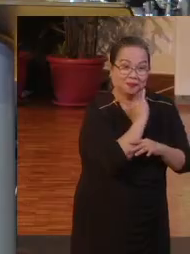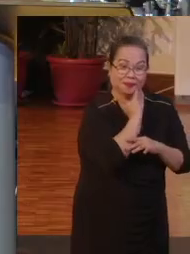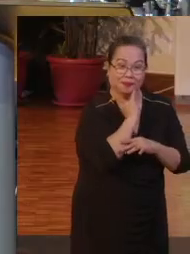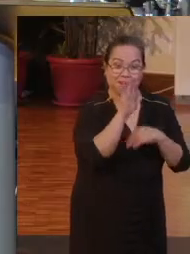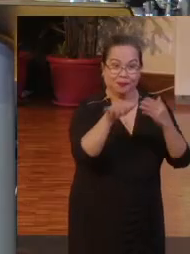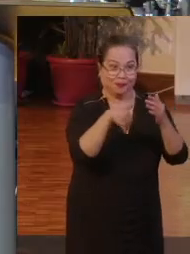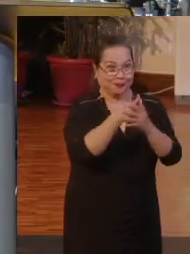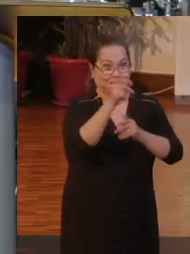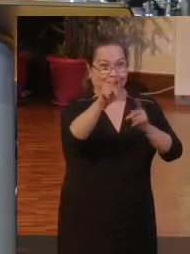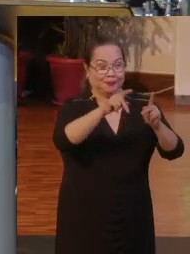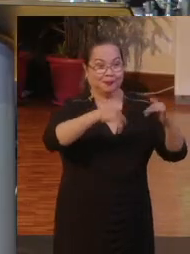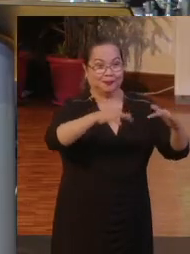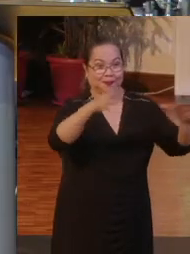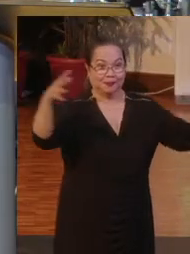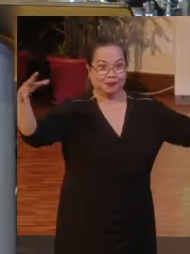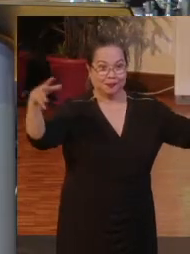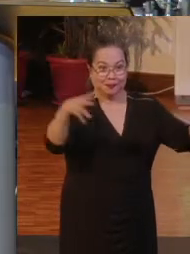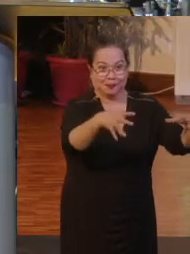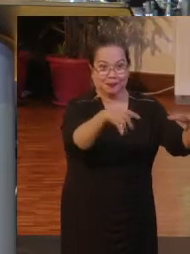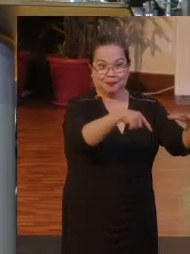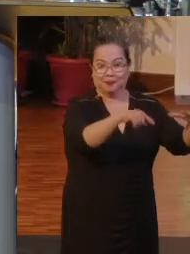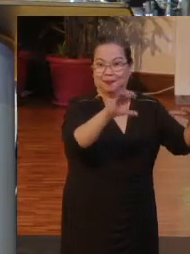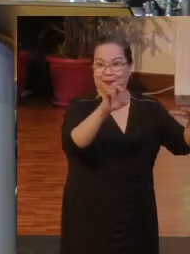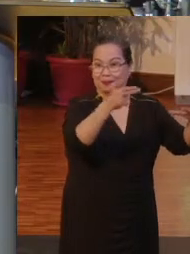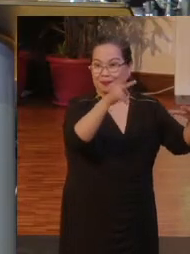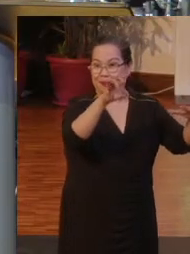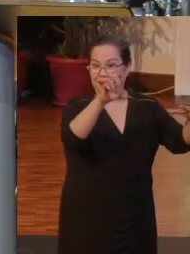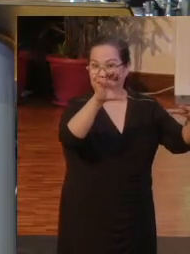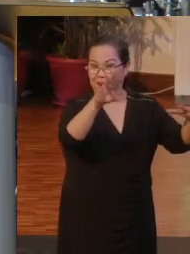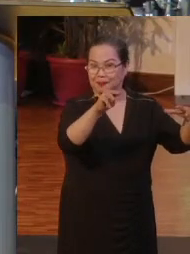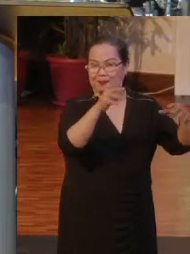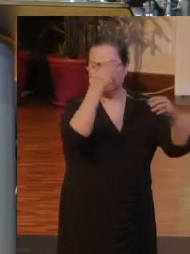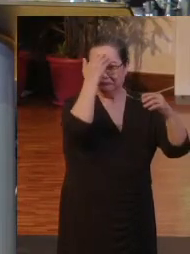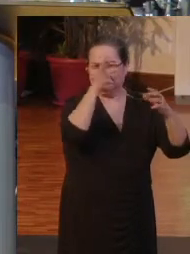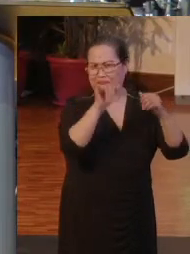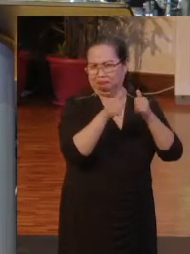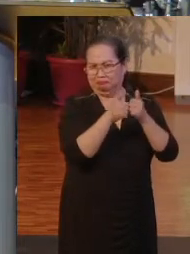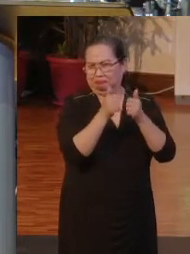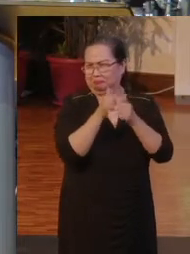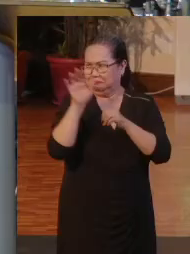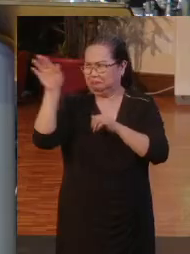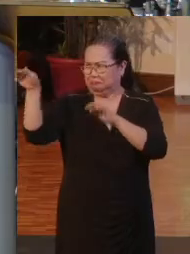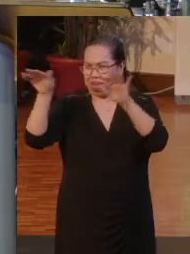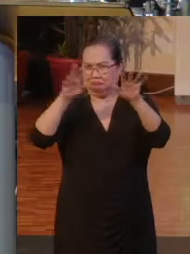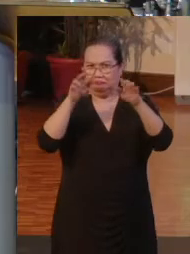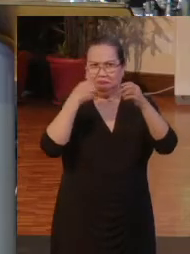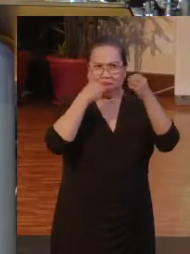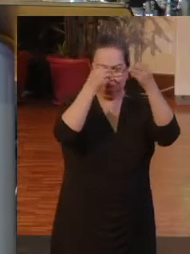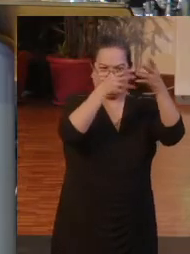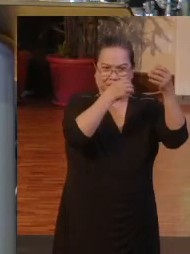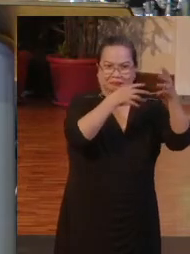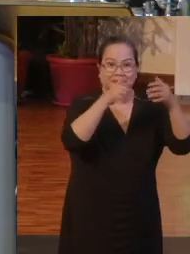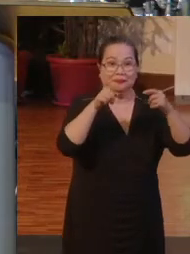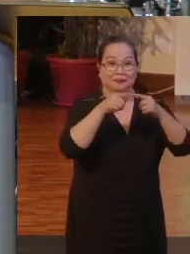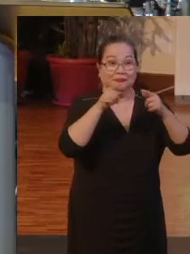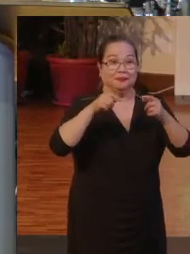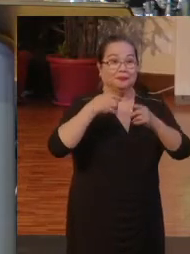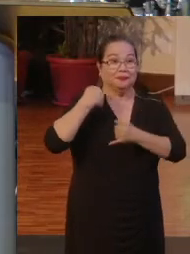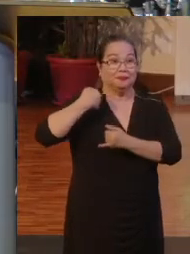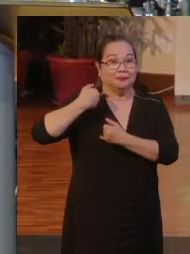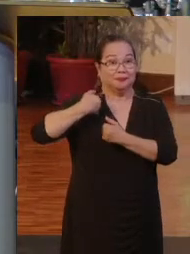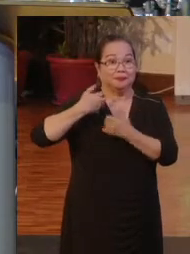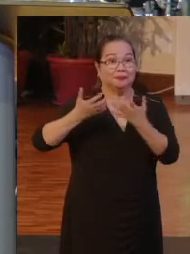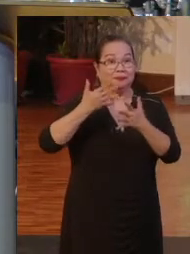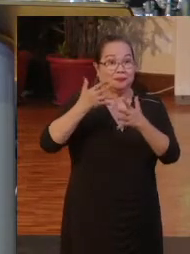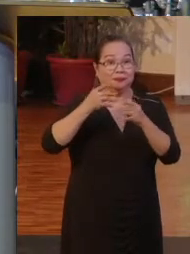buong bayan po ang nagtipon dito sa lugar na ito. Hindi po natin alam kung paano nila narinig lahat ang sinabi ni Joshua.